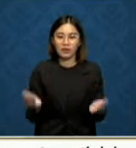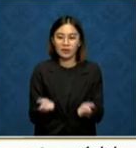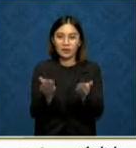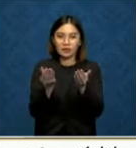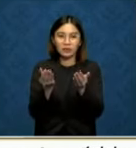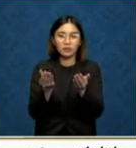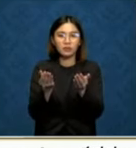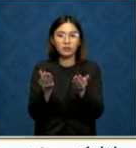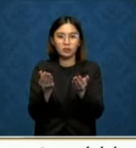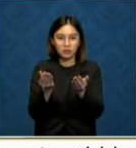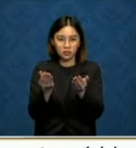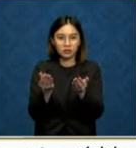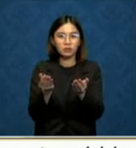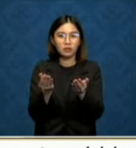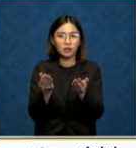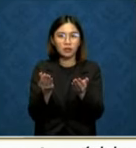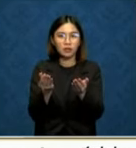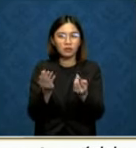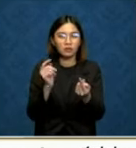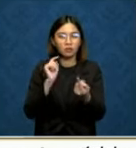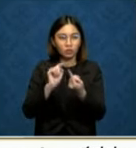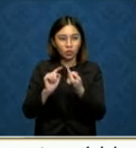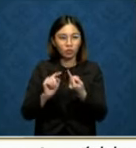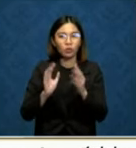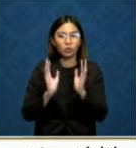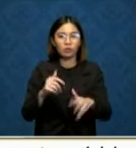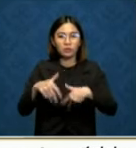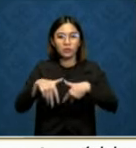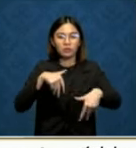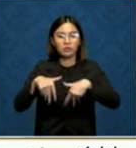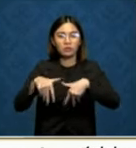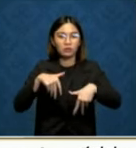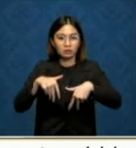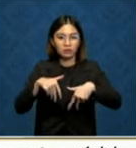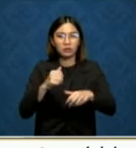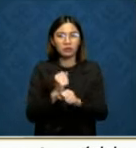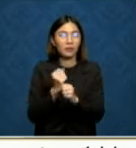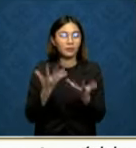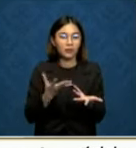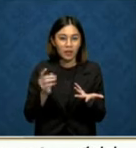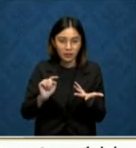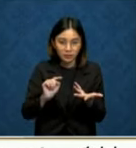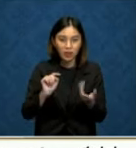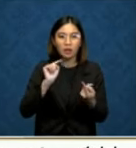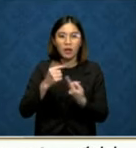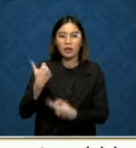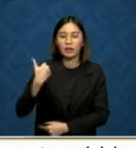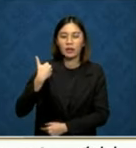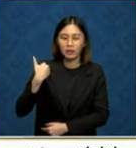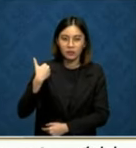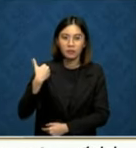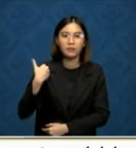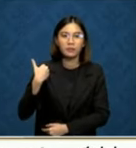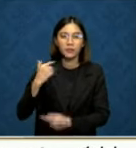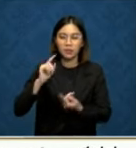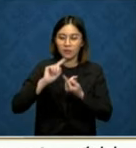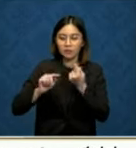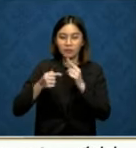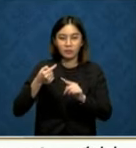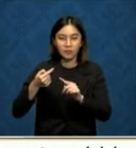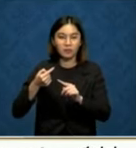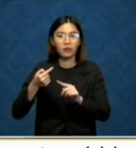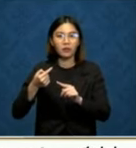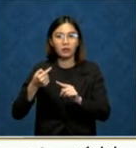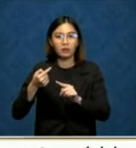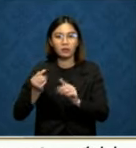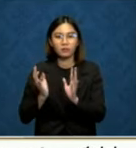นุนและสรางเครอขายให้กับผู้บริโภคนะคะซึ่งทำอยางไรทจะทำให้มีเพื่อนของผู้บร